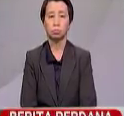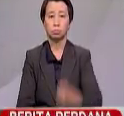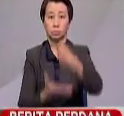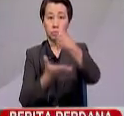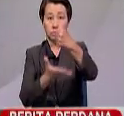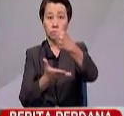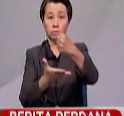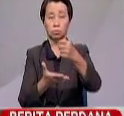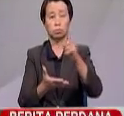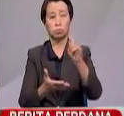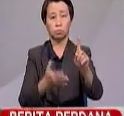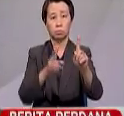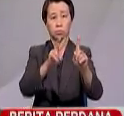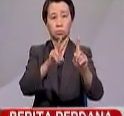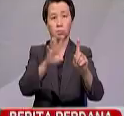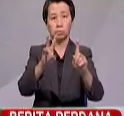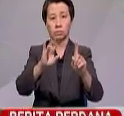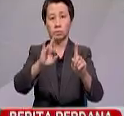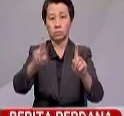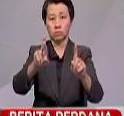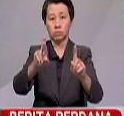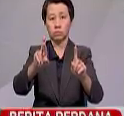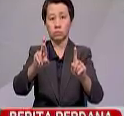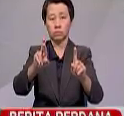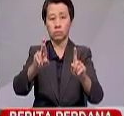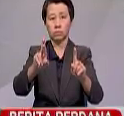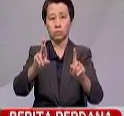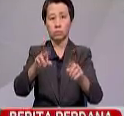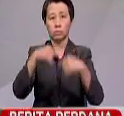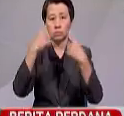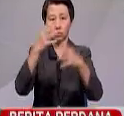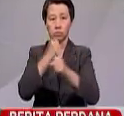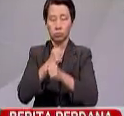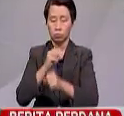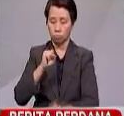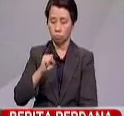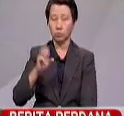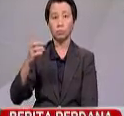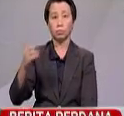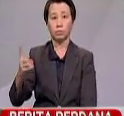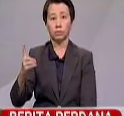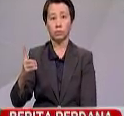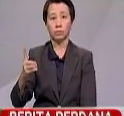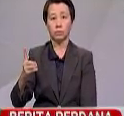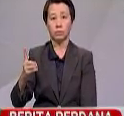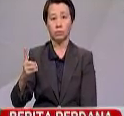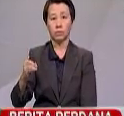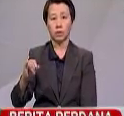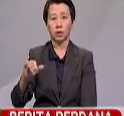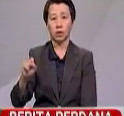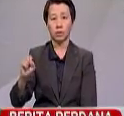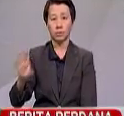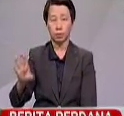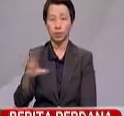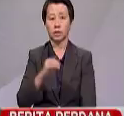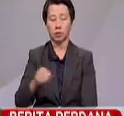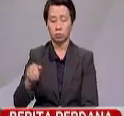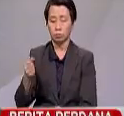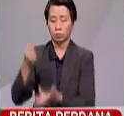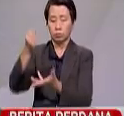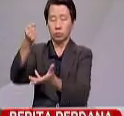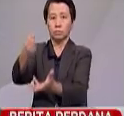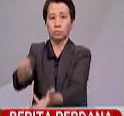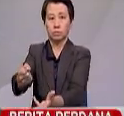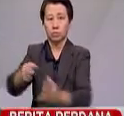Dana berjumlah RM127,000 berjaya diraih Sime Darby Industrial Sdn Bhd SDISB dan diserahkan